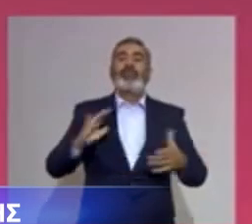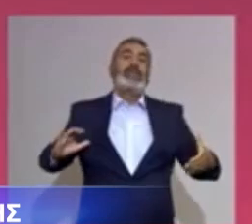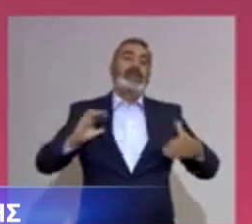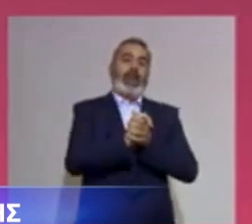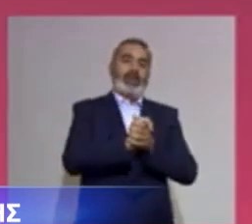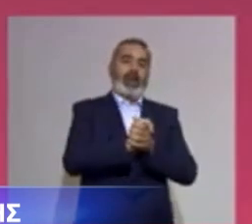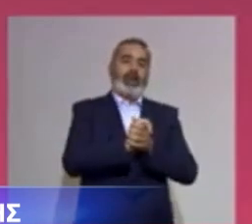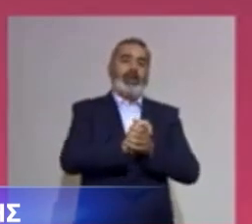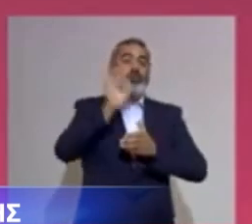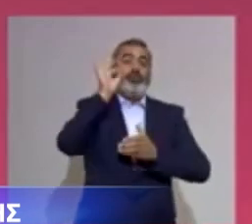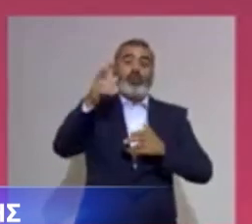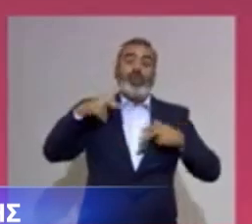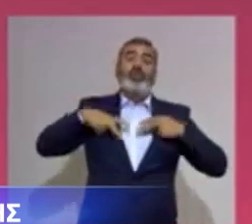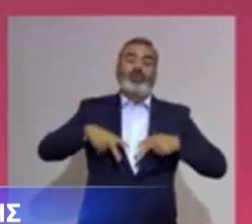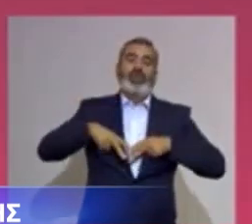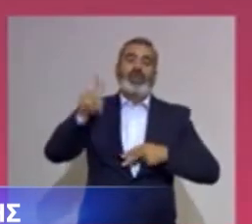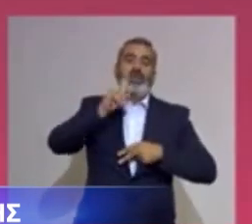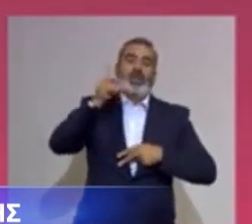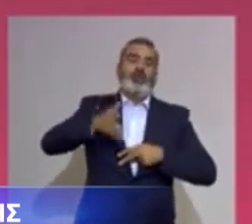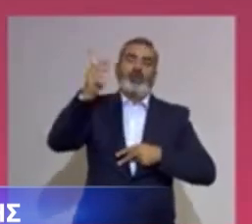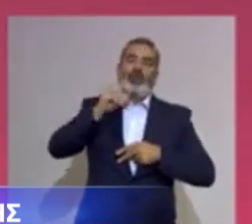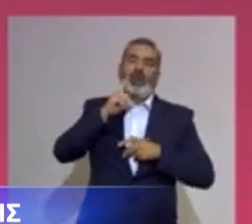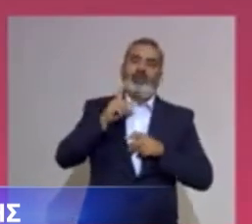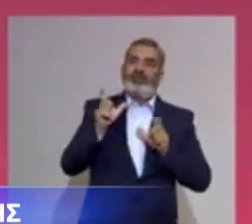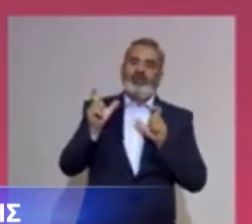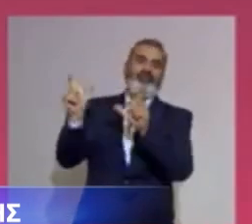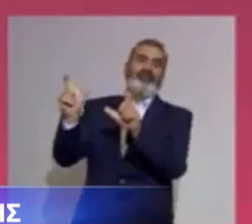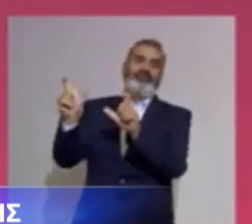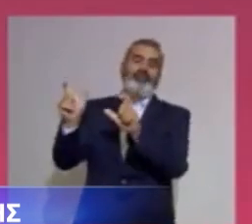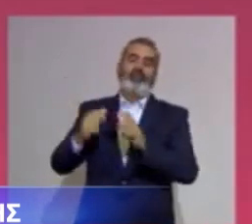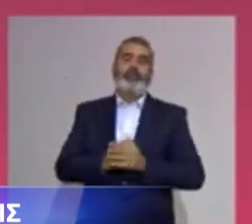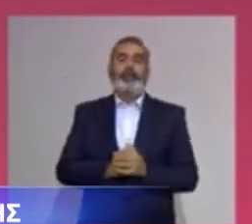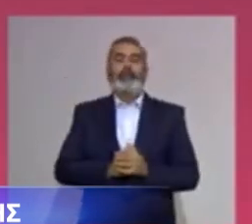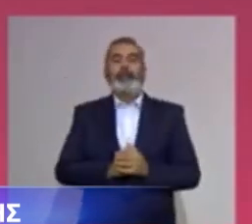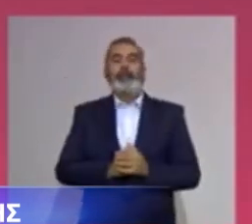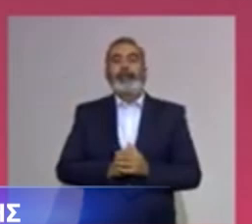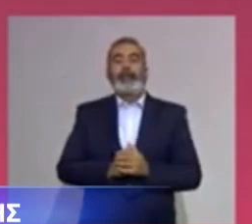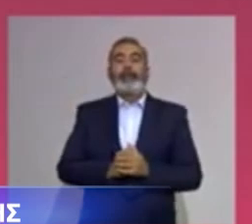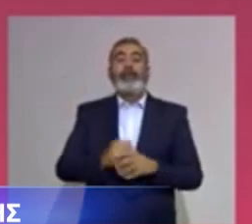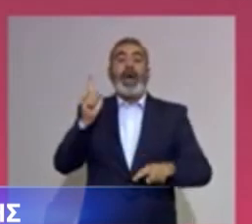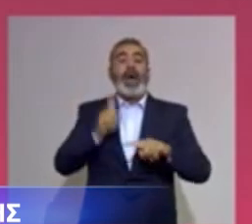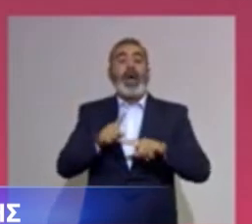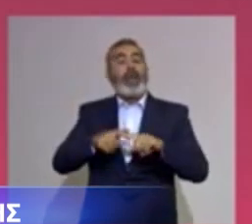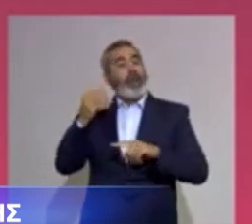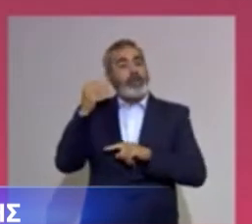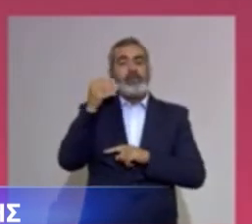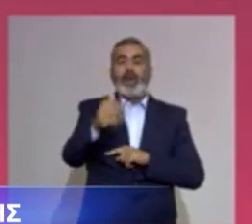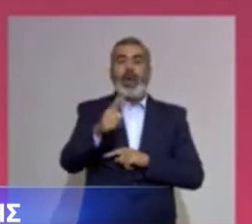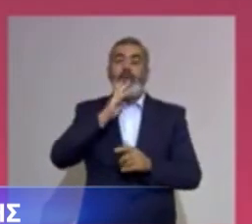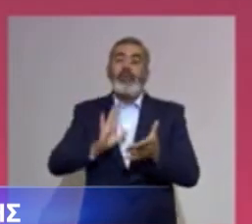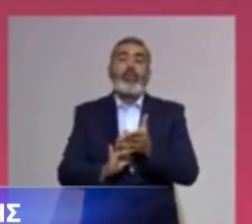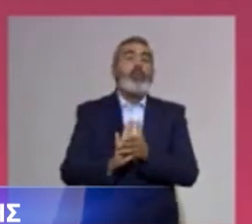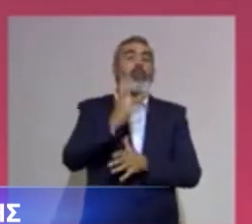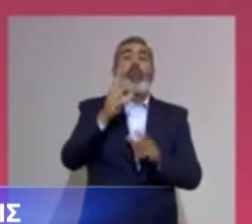συμμαχίας απέναντι στην κυβέρνηση Μητσοτάκη. Κυρίες και κύριοι, η χώρα θα αλλάξει πορεία μόνο με μια μεγάλη